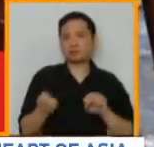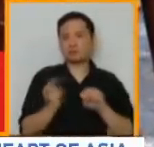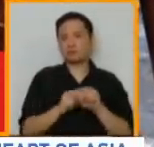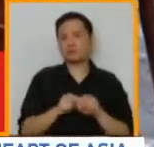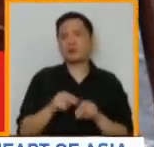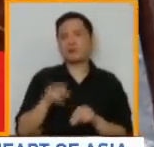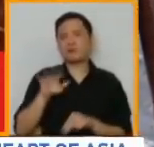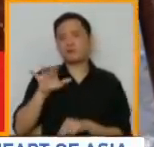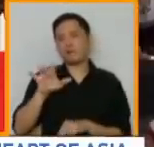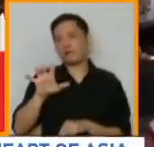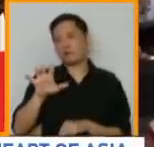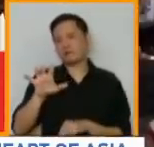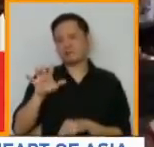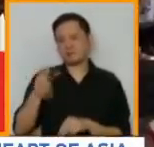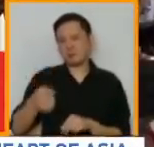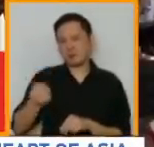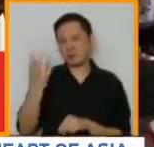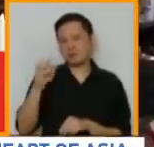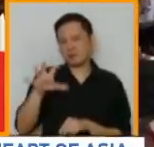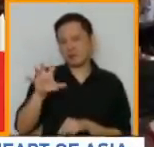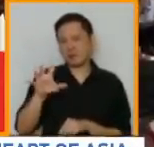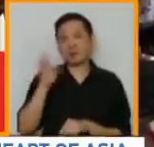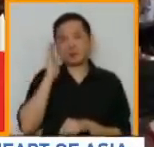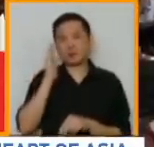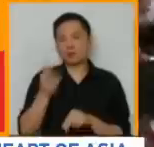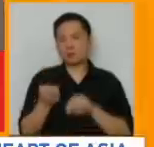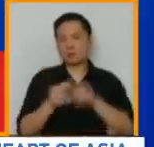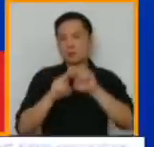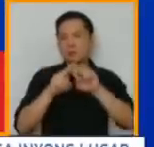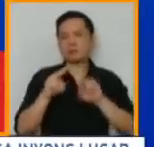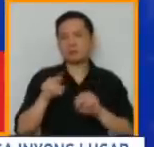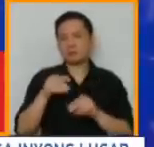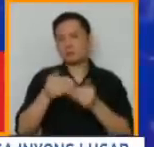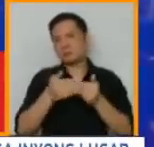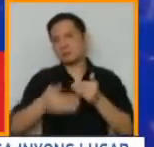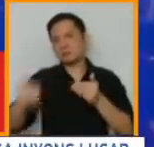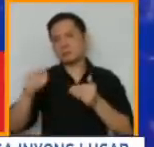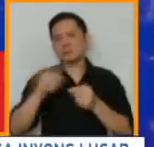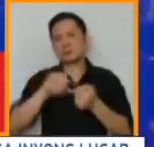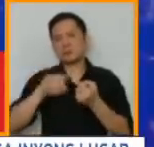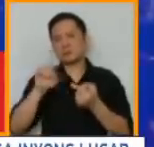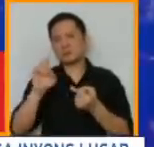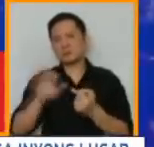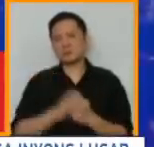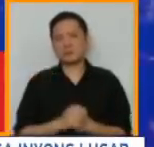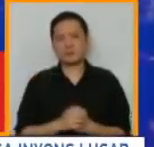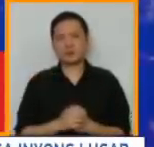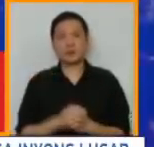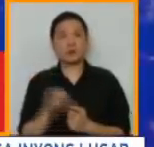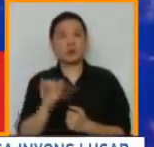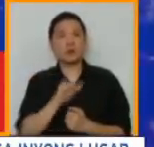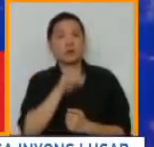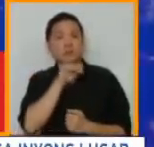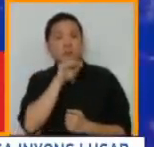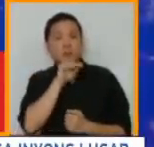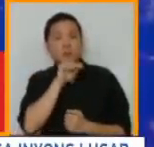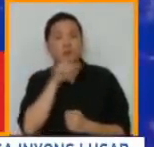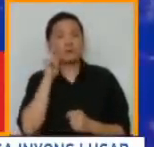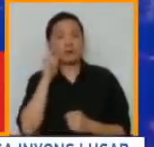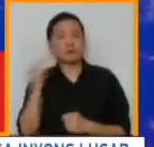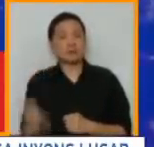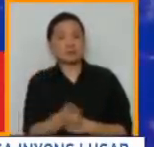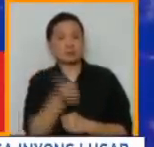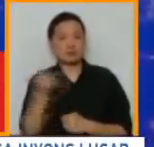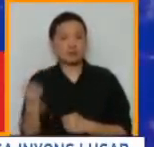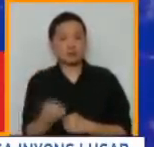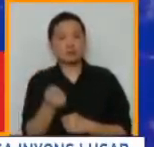pagtungtong ng Disyembre. Dito sa Lalaw, Macasan City, tumaas na rin ang presyo ng native na baboy na ginagamit pang lechon. Kaya naman mas mataas na rin daw